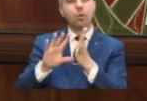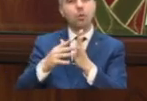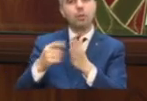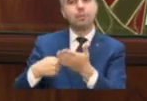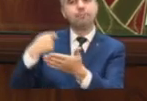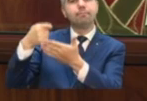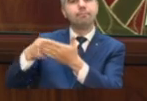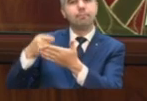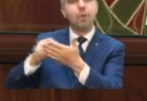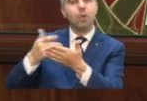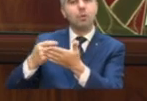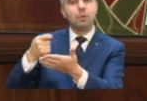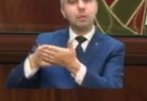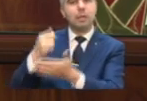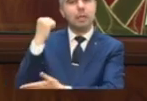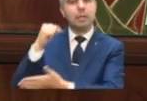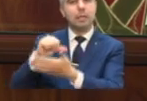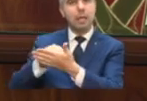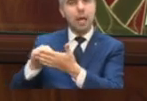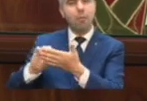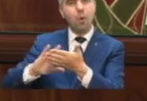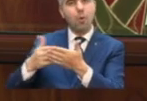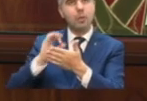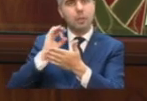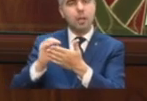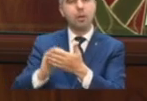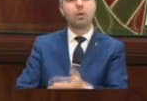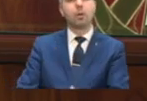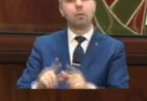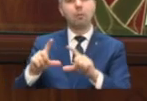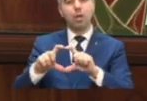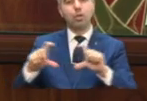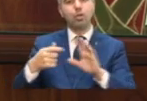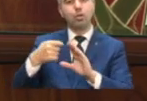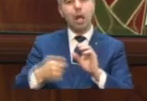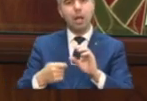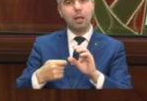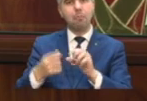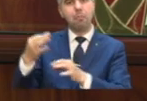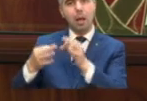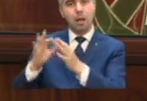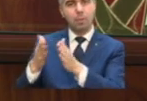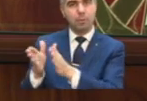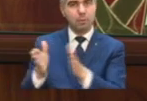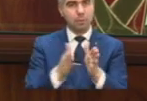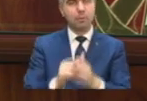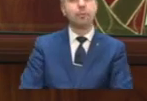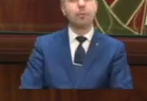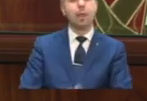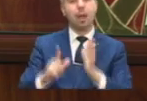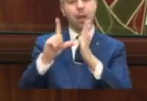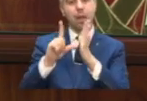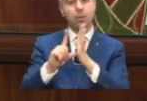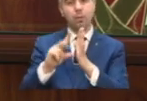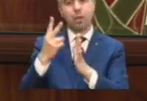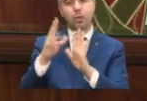المالية الواجب أداؤها لاسترجاع إمكانية إصدار شيكات، مشروع قانون رقم